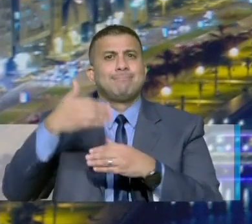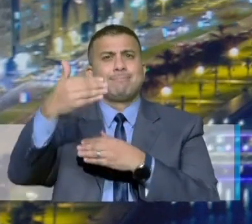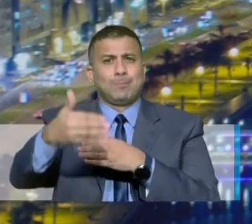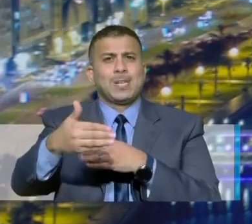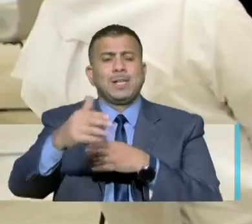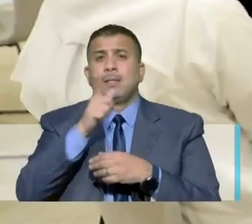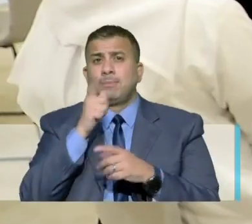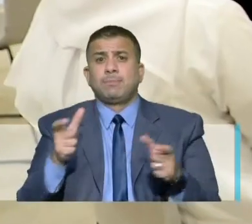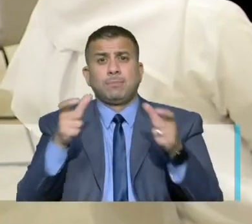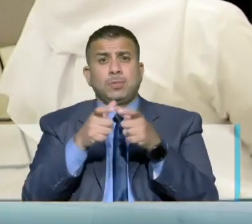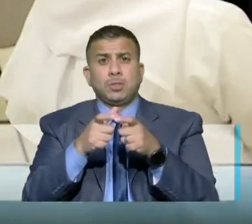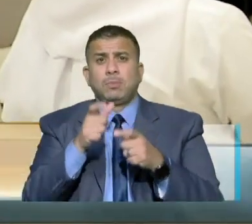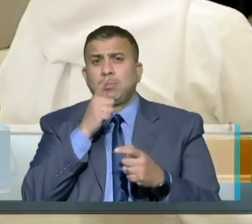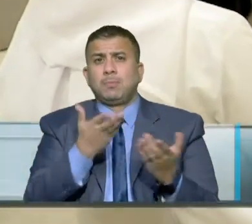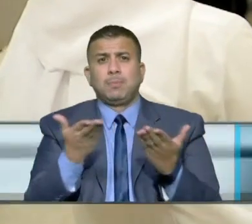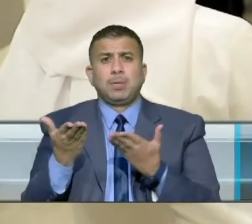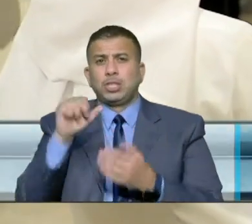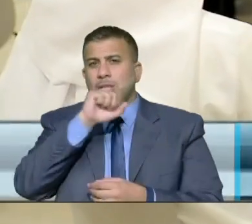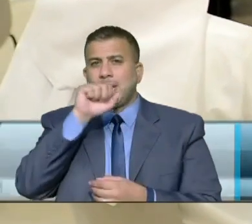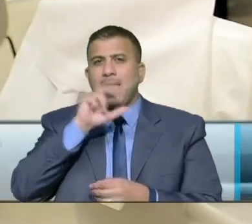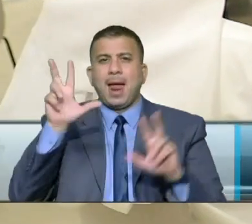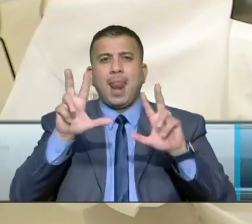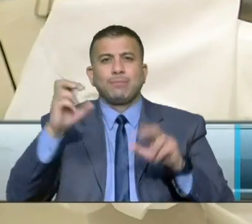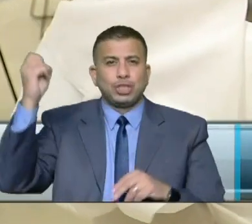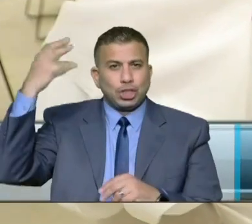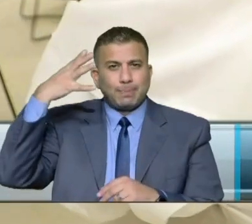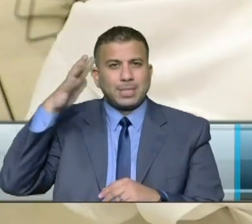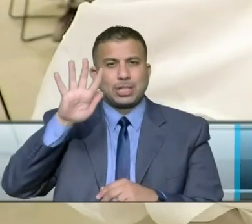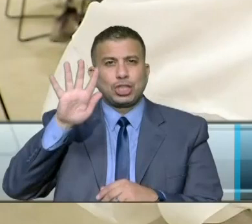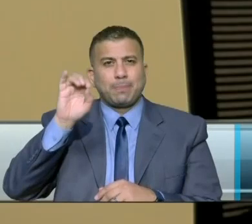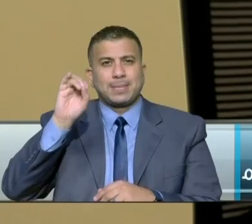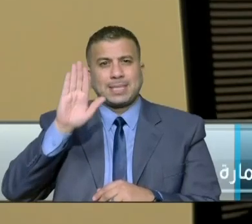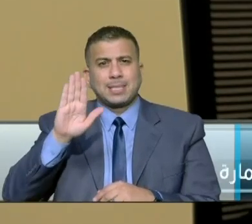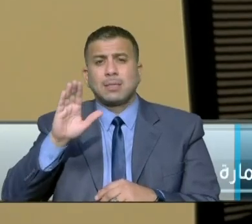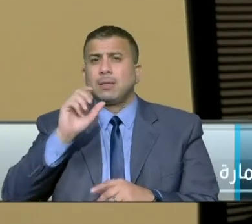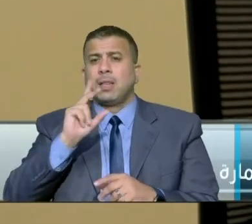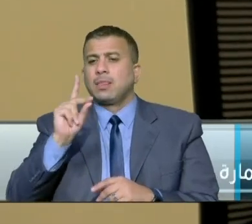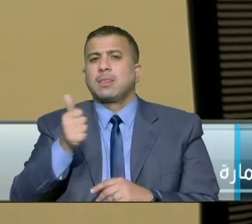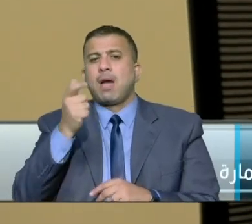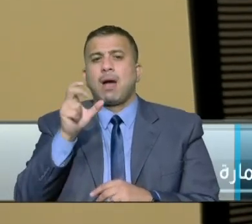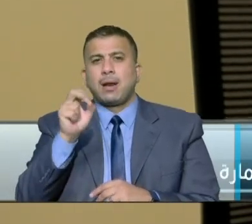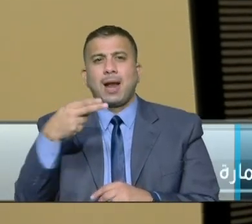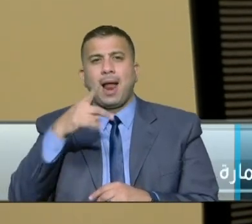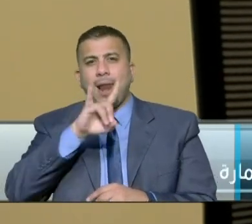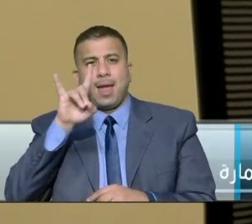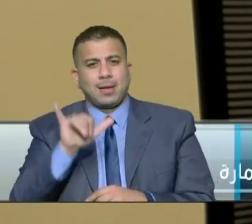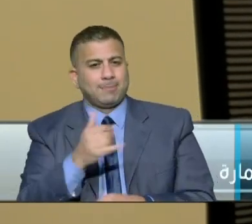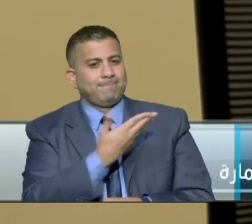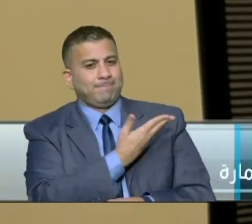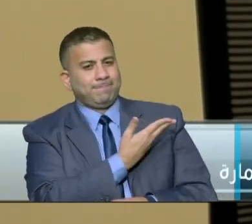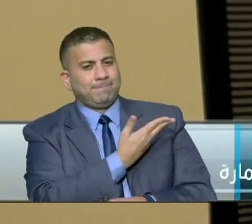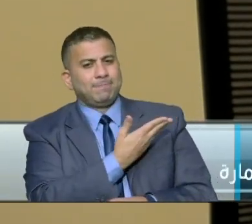حضر الاجتماع الذي استضافته مدينه الشرقه للاعلام شمس في مقرها سعاده طارق سعيد علاي عضو اللجنه